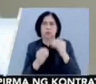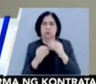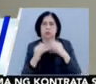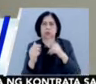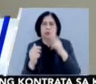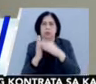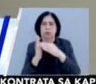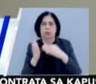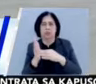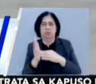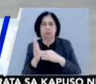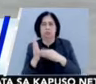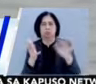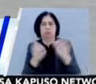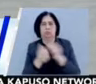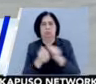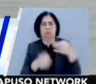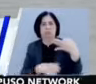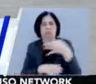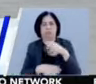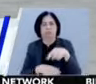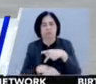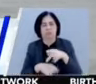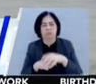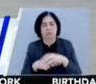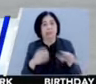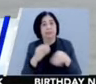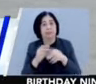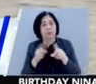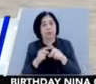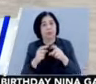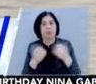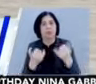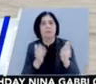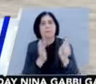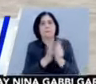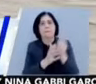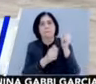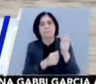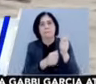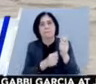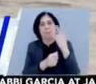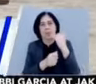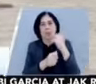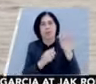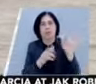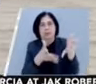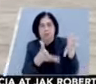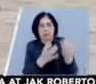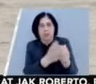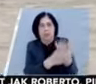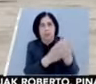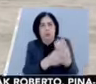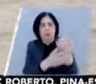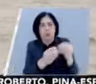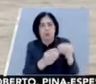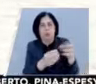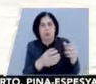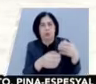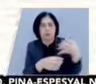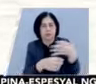reported damage sa fisheries. Nakadagdag pa ang closed fishing season. Pero ang kagandahan kasi nito, yung